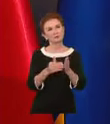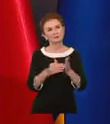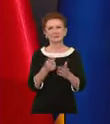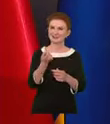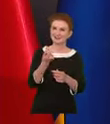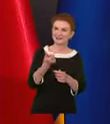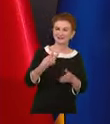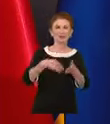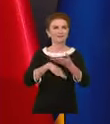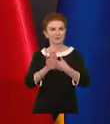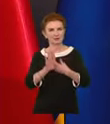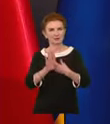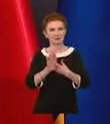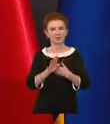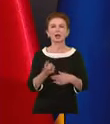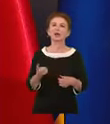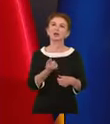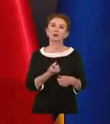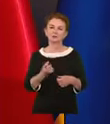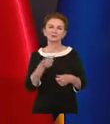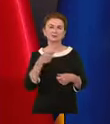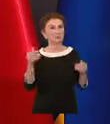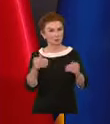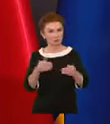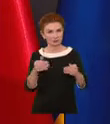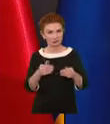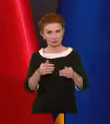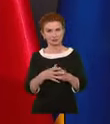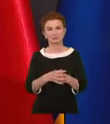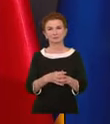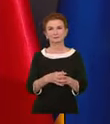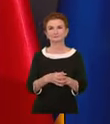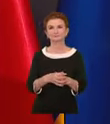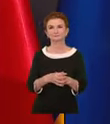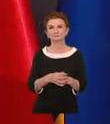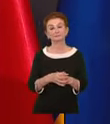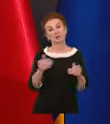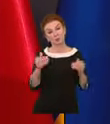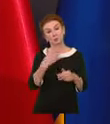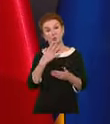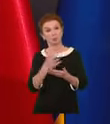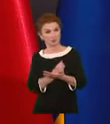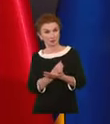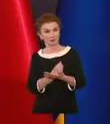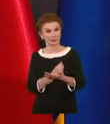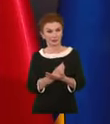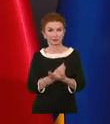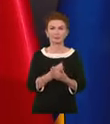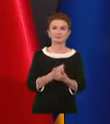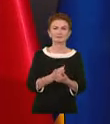tych możliwości, które teraz wszyscy będziemy mogli z nich skorzystać. Używajcie ich